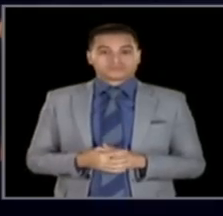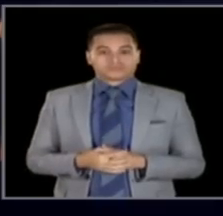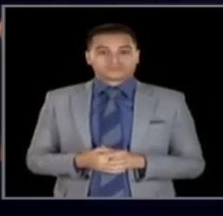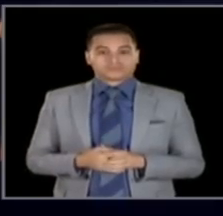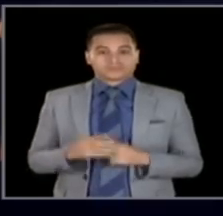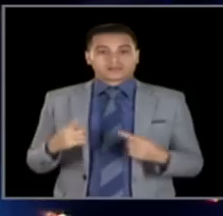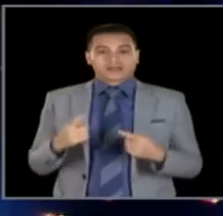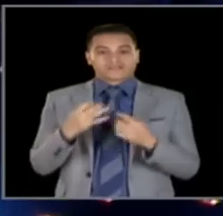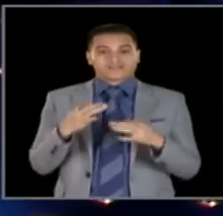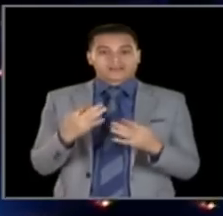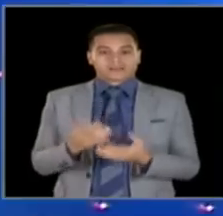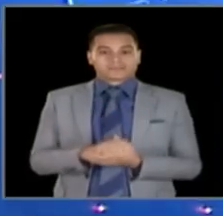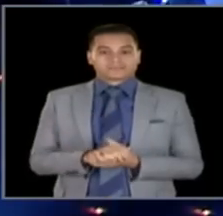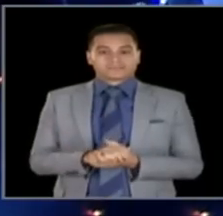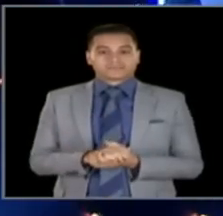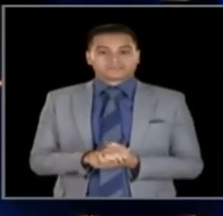الهدف الذهبي